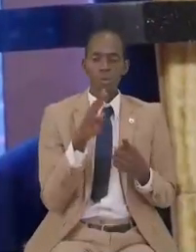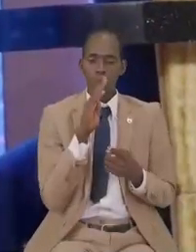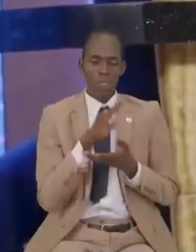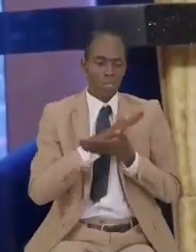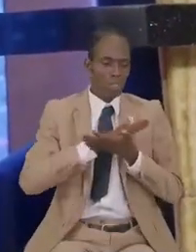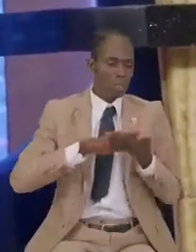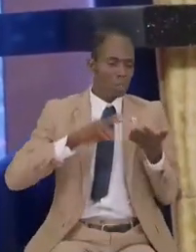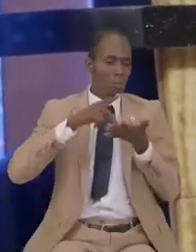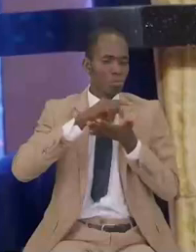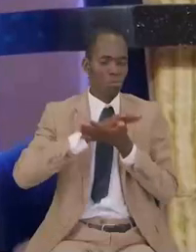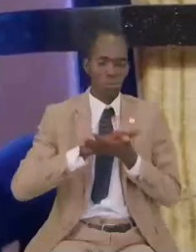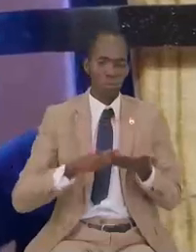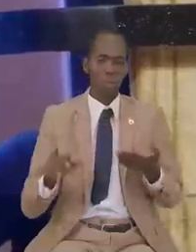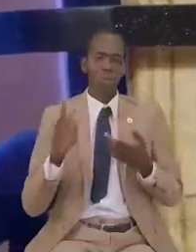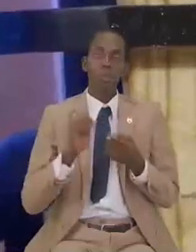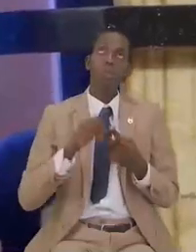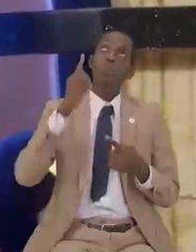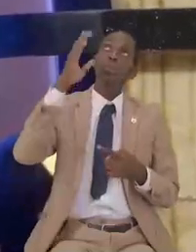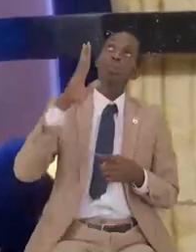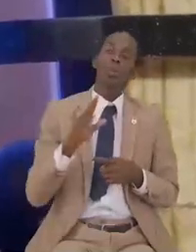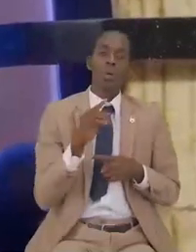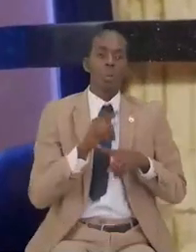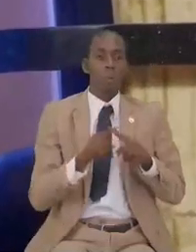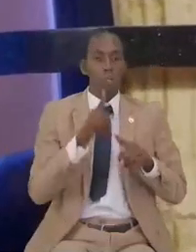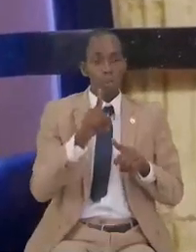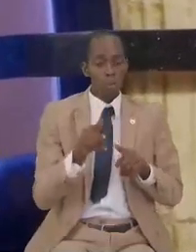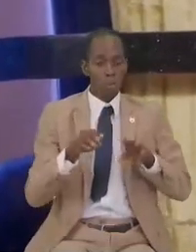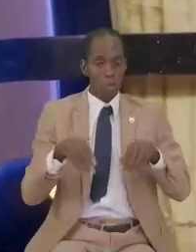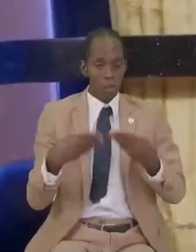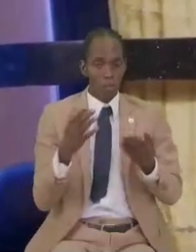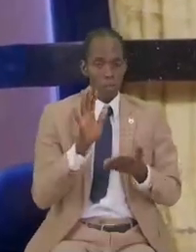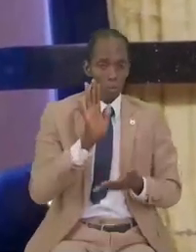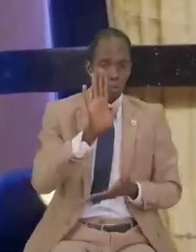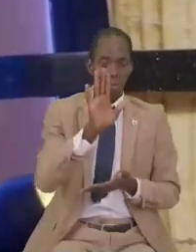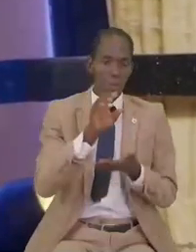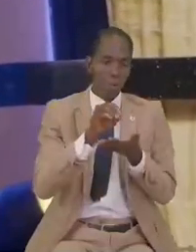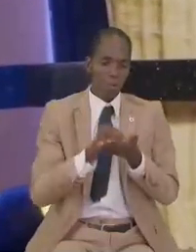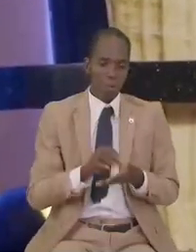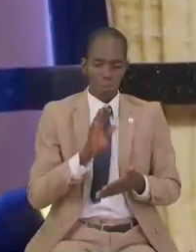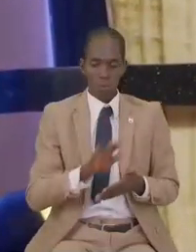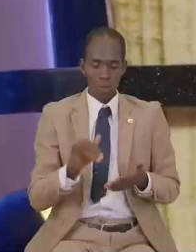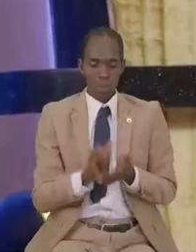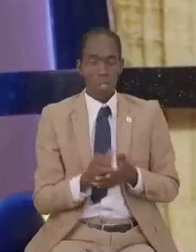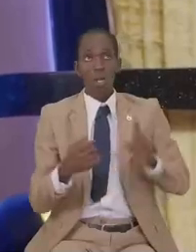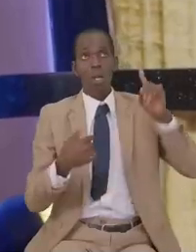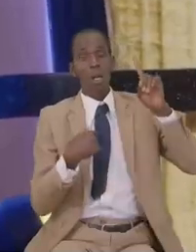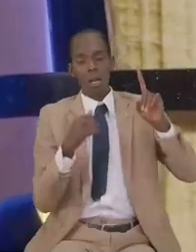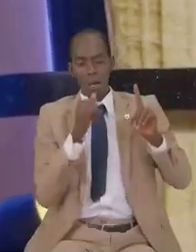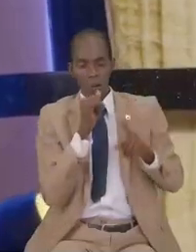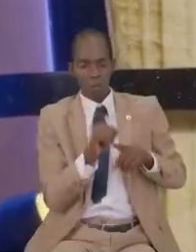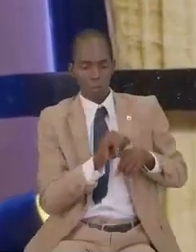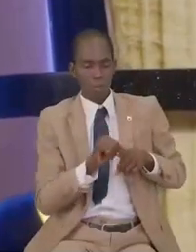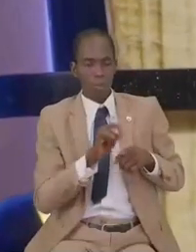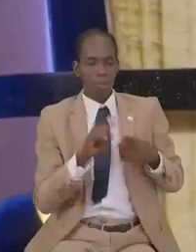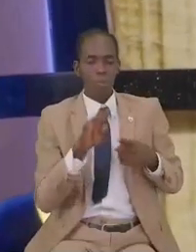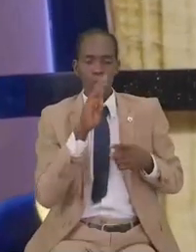moi et au royaume de Dieu. Mais vous avez donné, vous avez fait boire à vos enfants que je suscitais